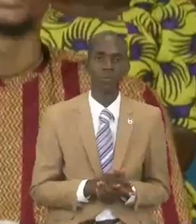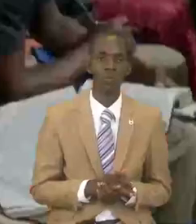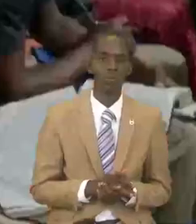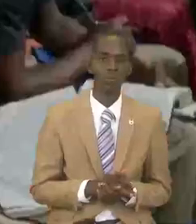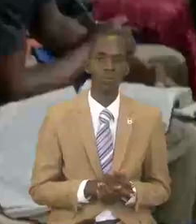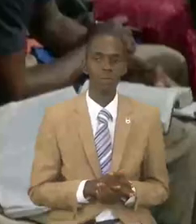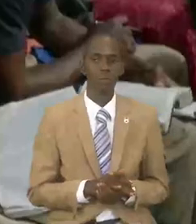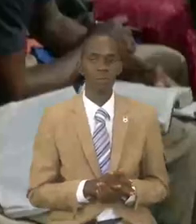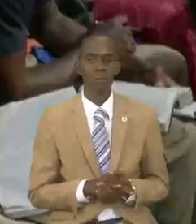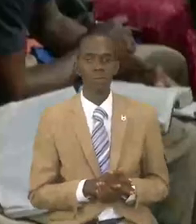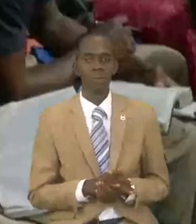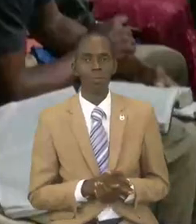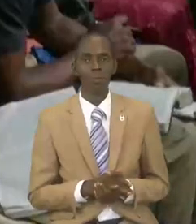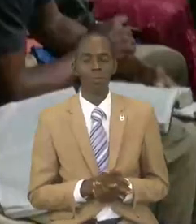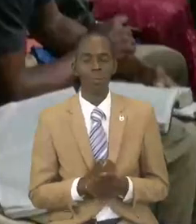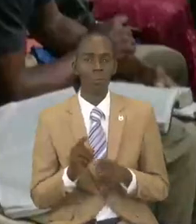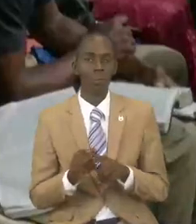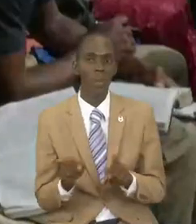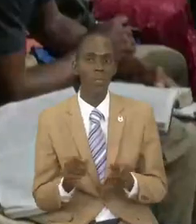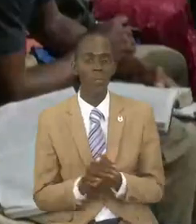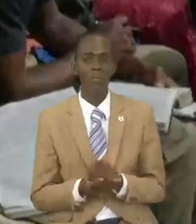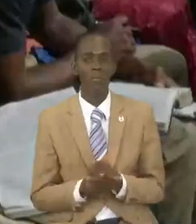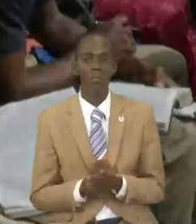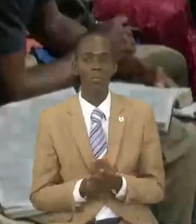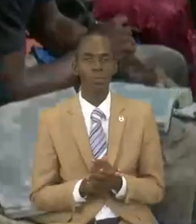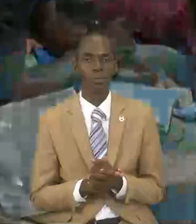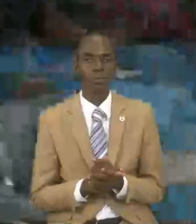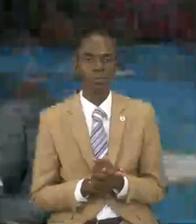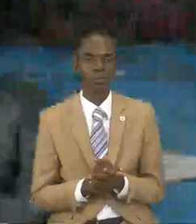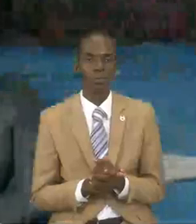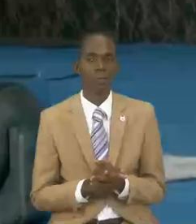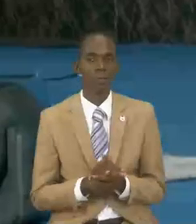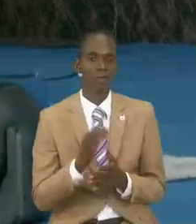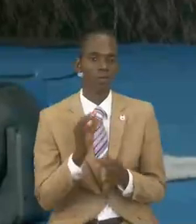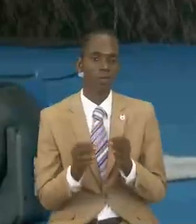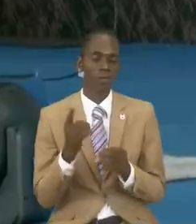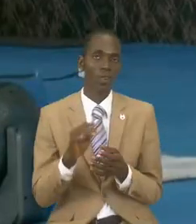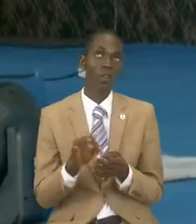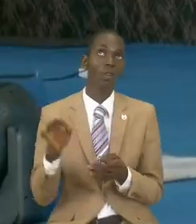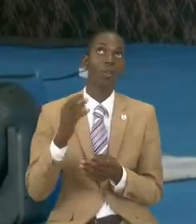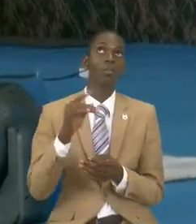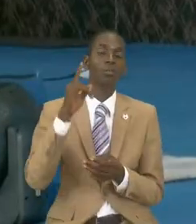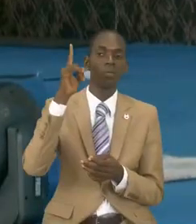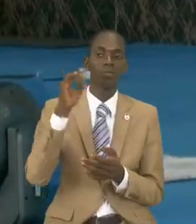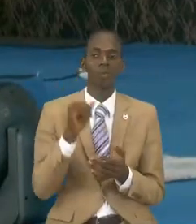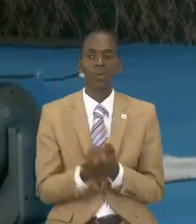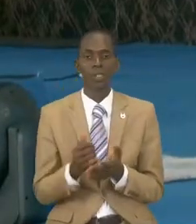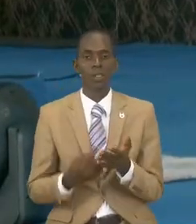11. Romains 8, verset 11. Et si l'esprit de celui qui